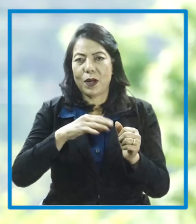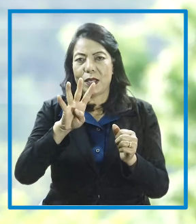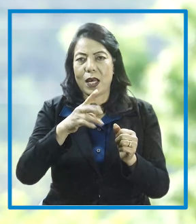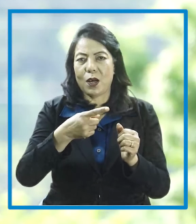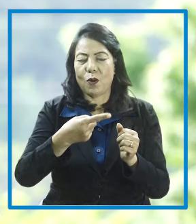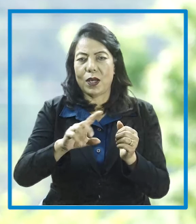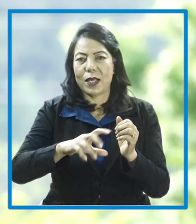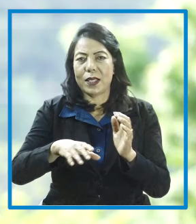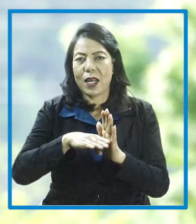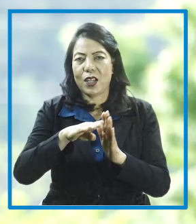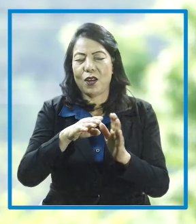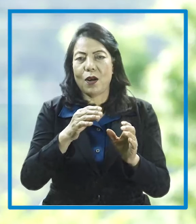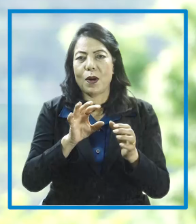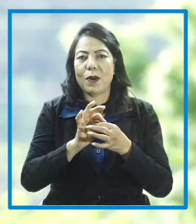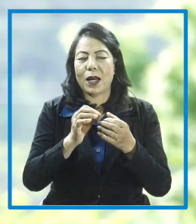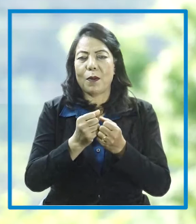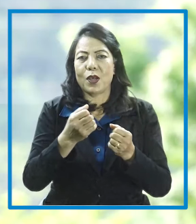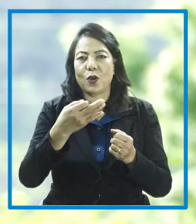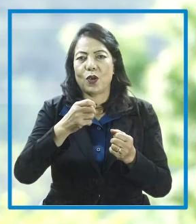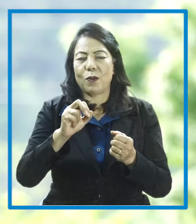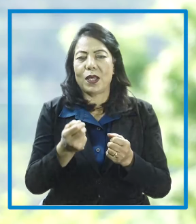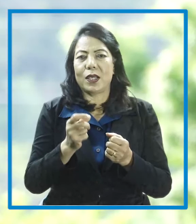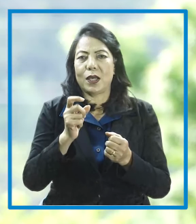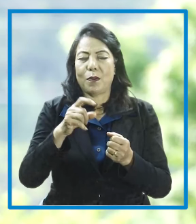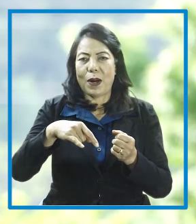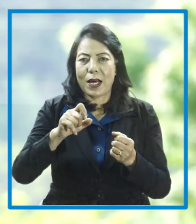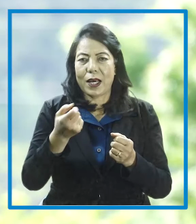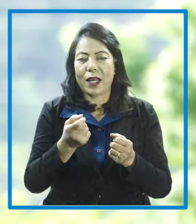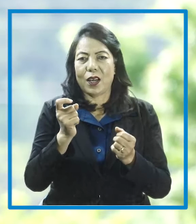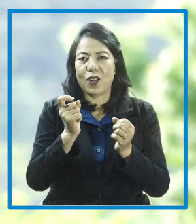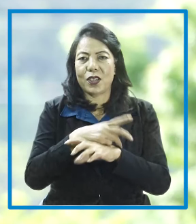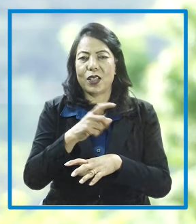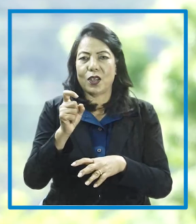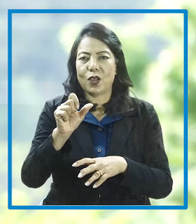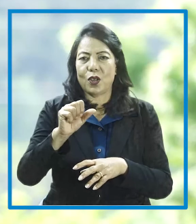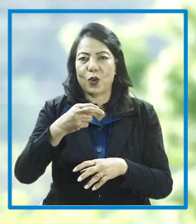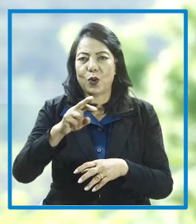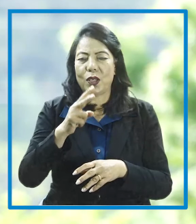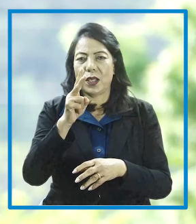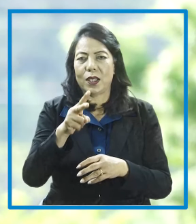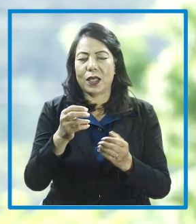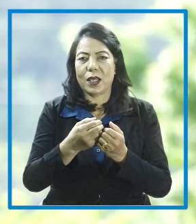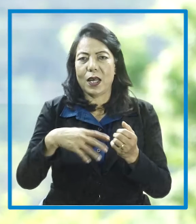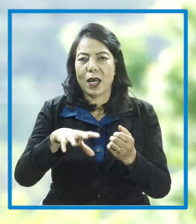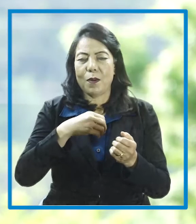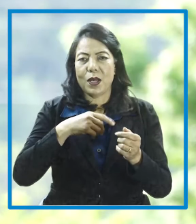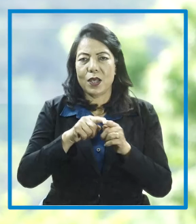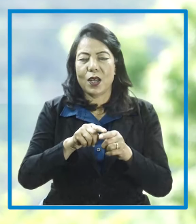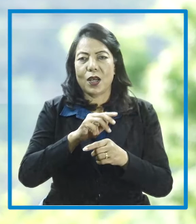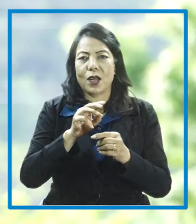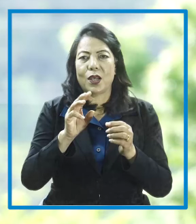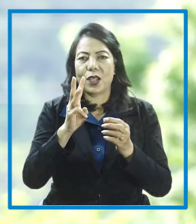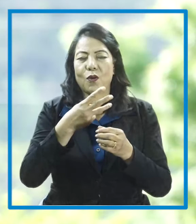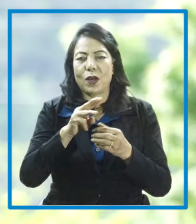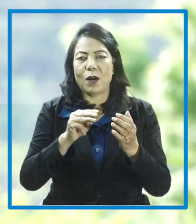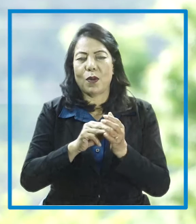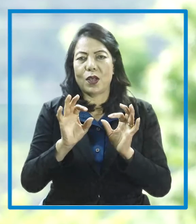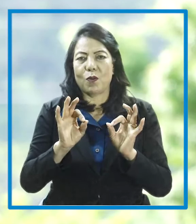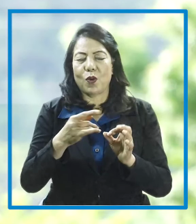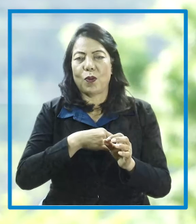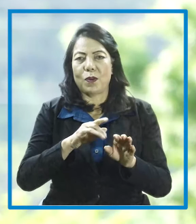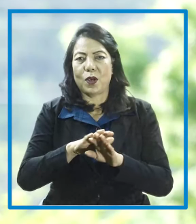हामी 4 स्थानीय तहमा काम गरेका थियौँ, धुनिवेशी, थाक्रे, गल्छी र गजुरी। र त्यस्तै गरिकन हामीसँग 3 मध्यम खालका उपलब्धिहरू पनि